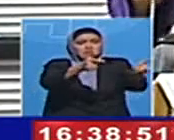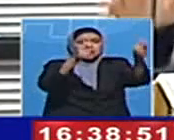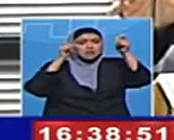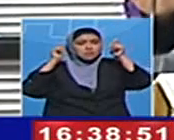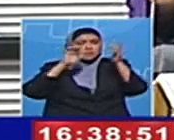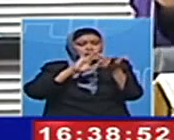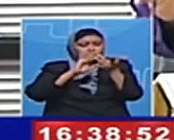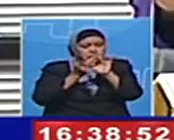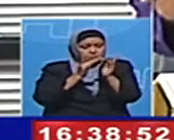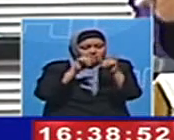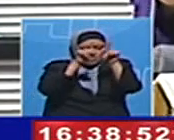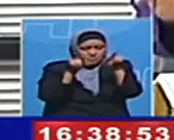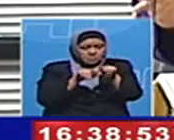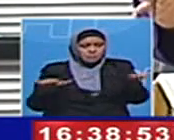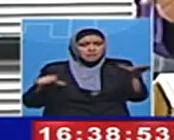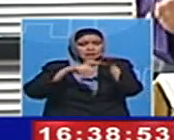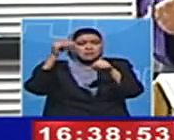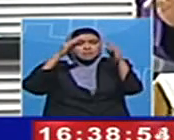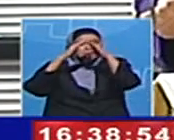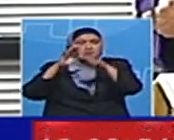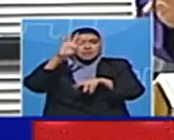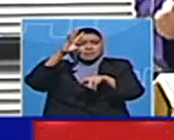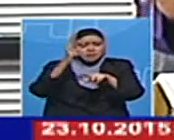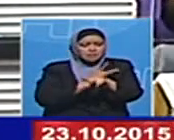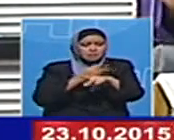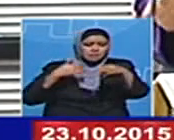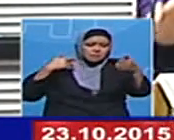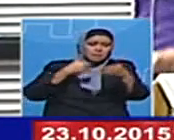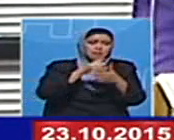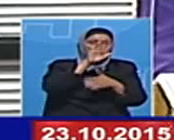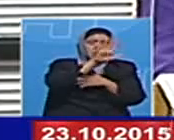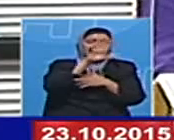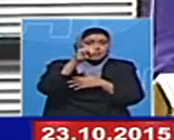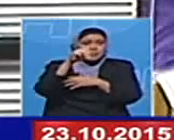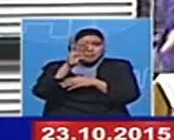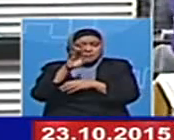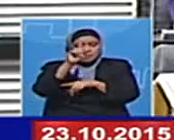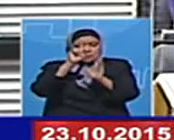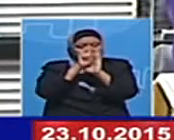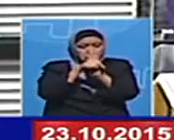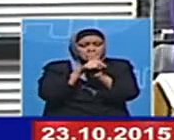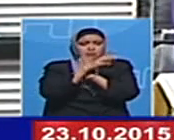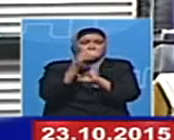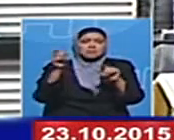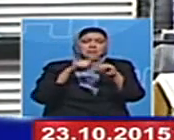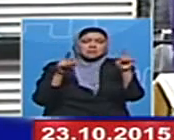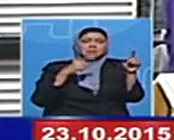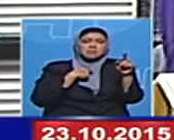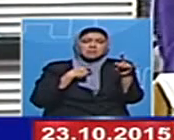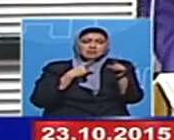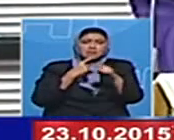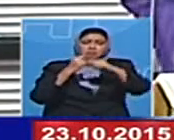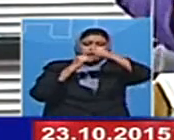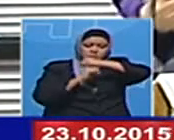empat kali ganda dari sehingga 5 megabit sesaat kepada 20 megabit sesaat National fiber Backbone